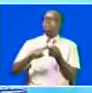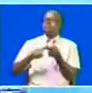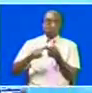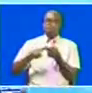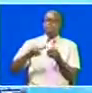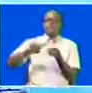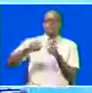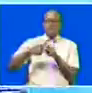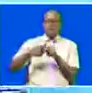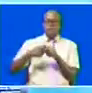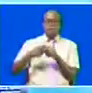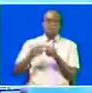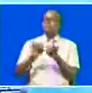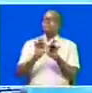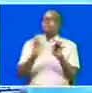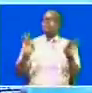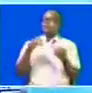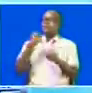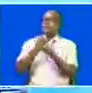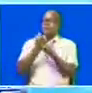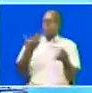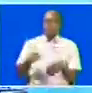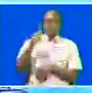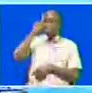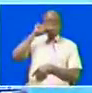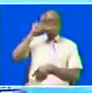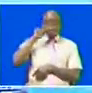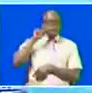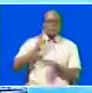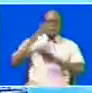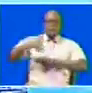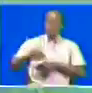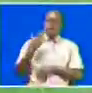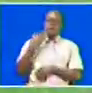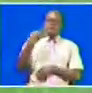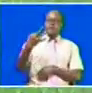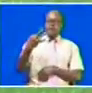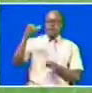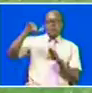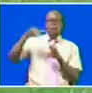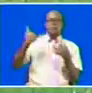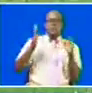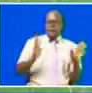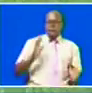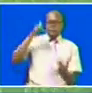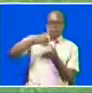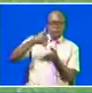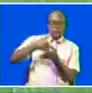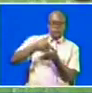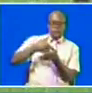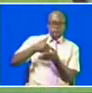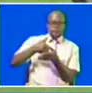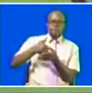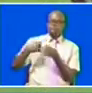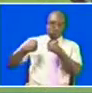Classic yamefanyika katika uwanja wa Nyali mjini Mombasa. Zaidi ya wachezaji 500 wameshiriki katika makala ya mwaka huu na kutoa na